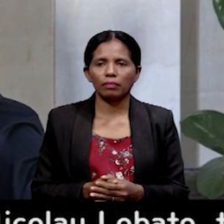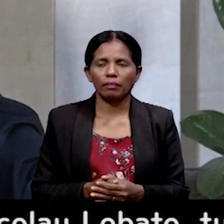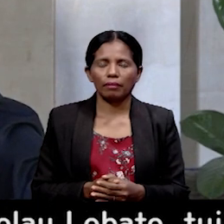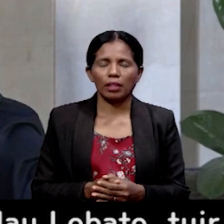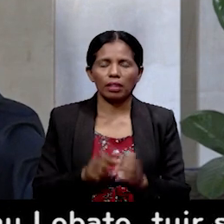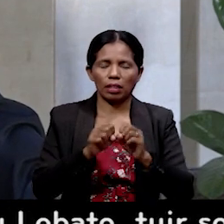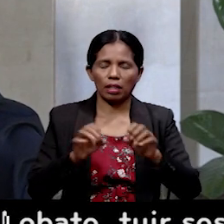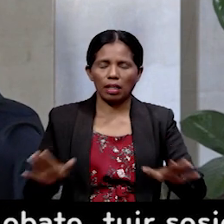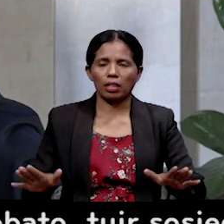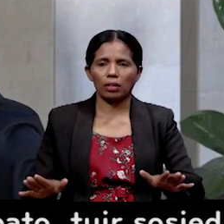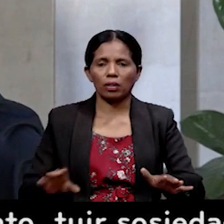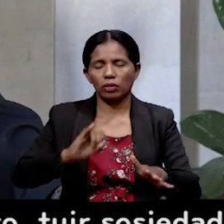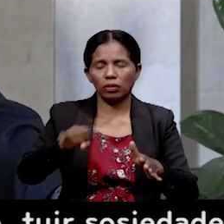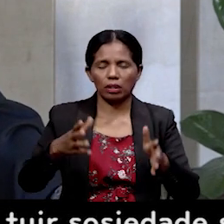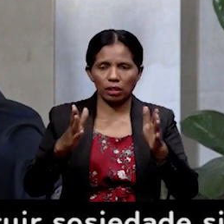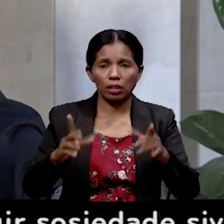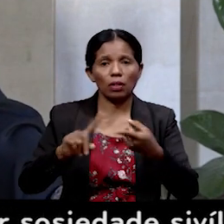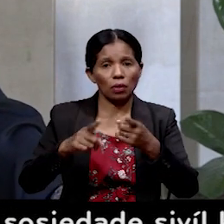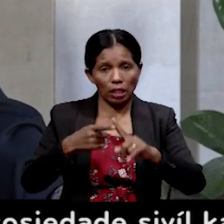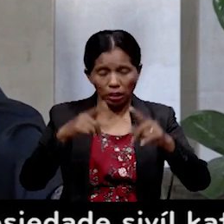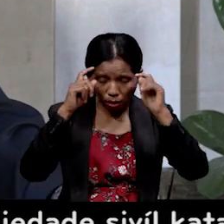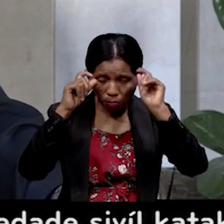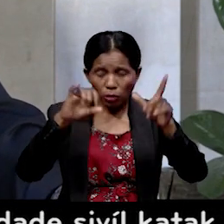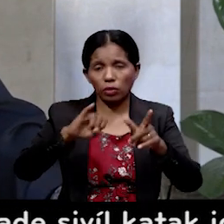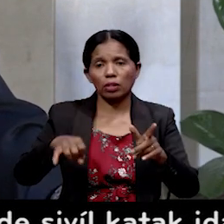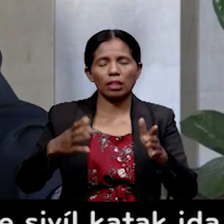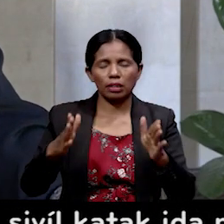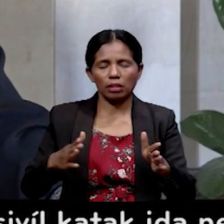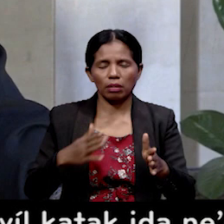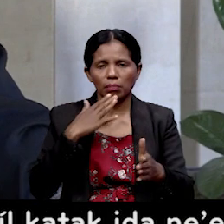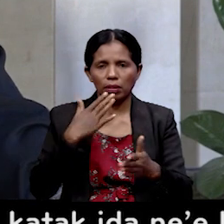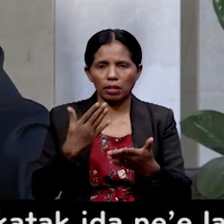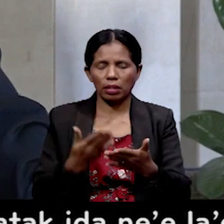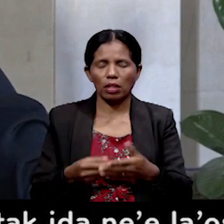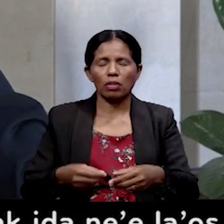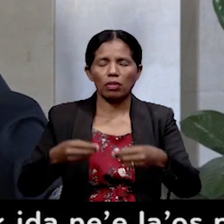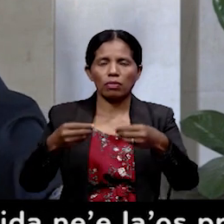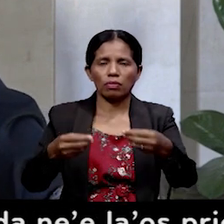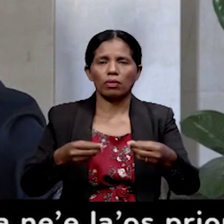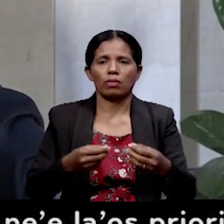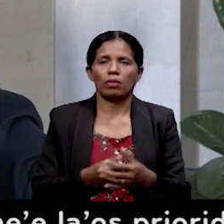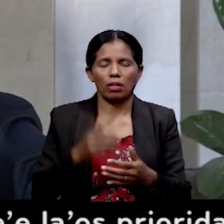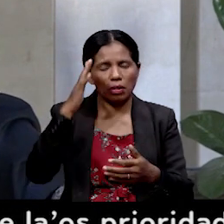jurnalista ada amigo Timor nian banyak lakon i fo korazin banyak family sira prakehet